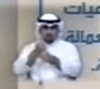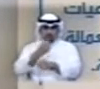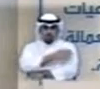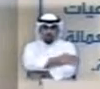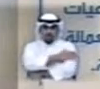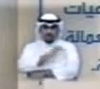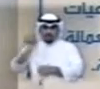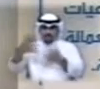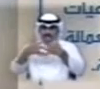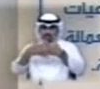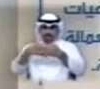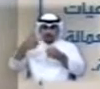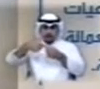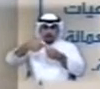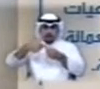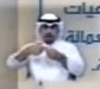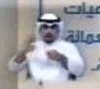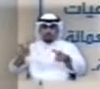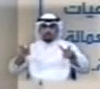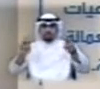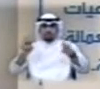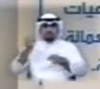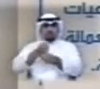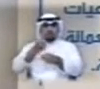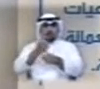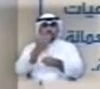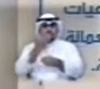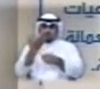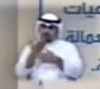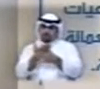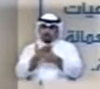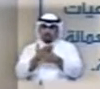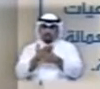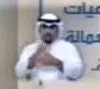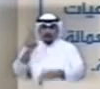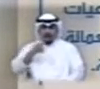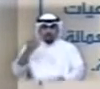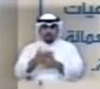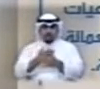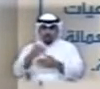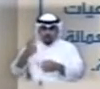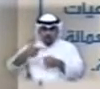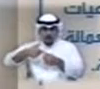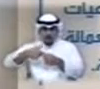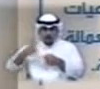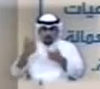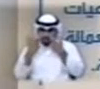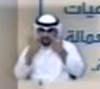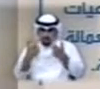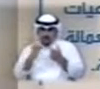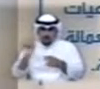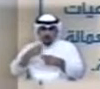النفطي لإضراب يستهدف تعطيل العمل في مرافق النفط الحيوية، واستعرض الأبعاد والأثار